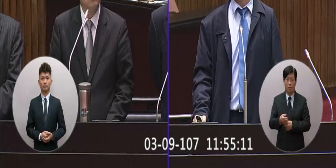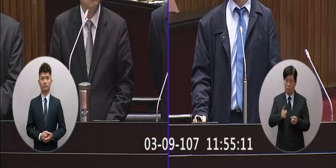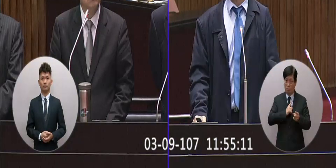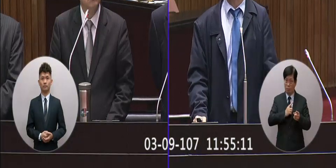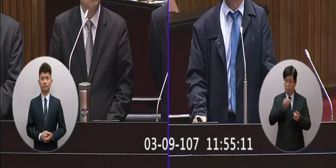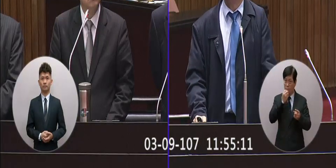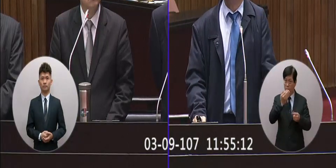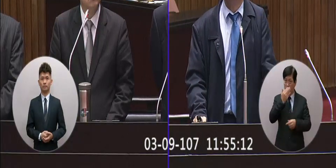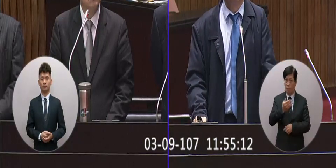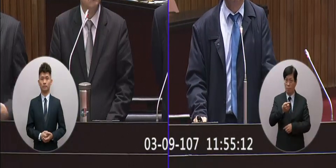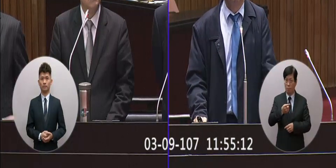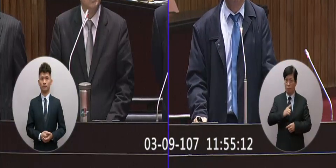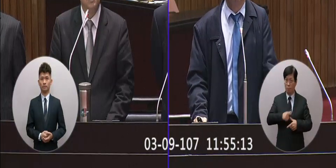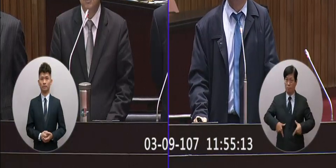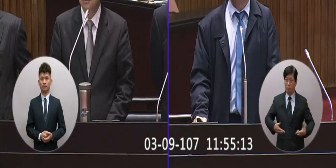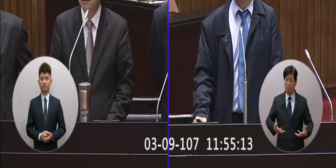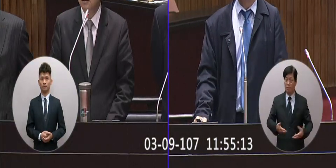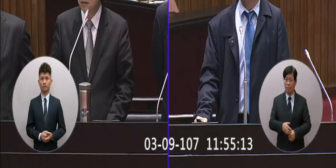微敢食。